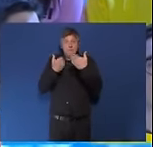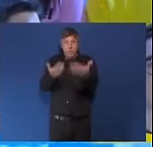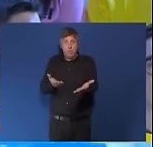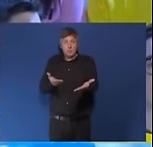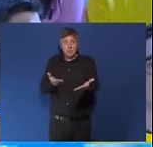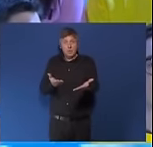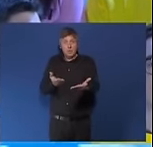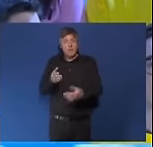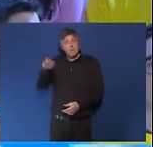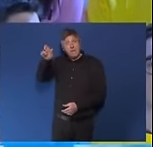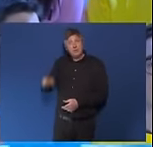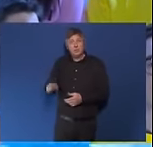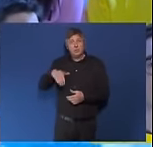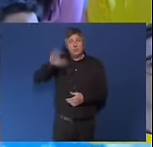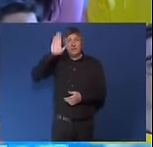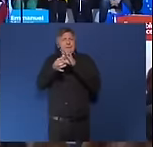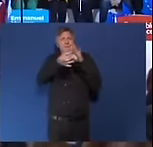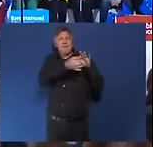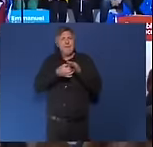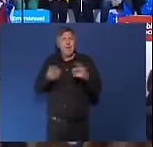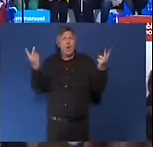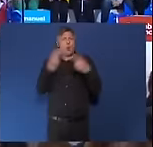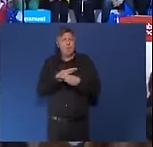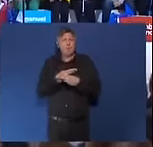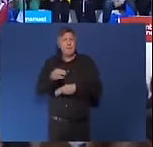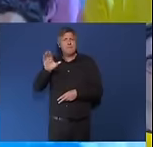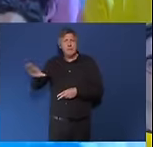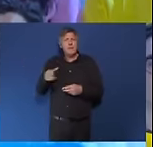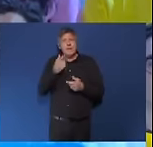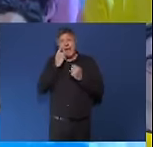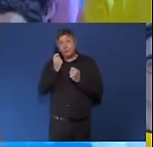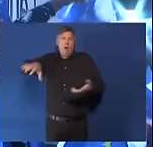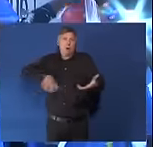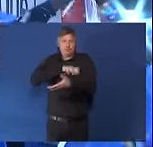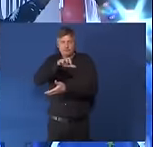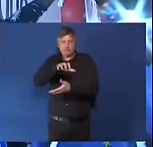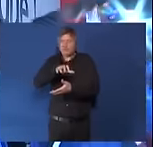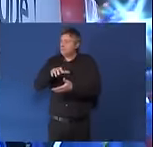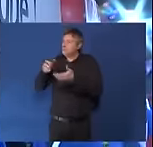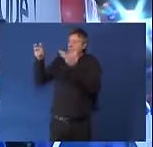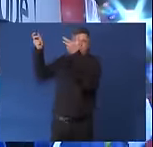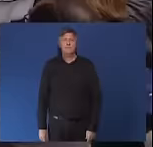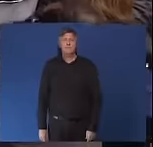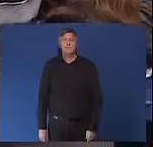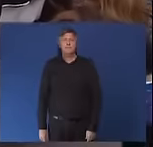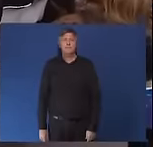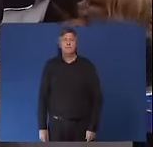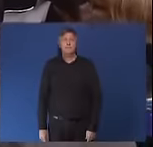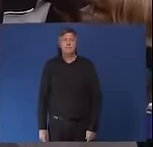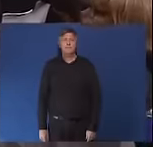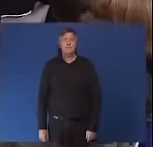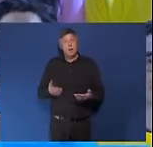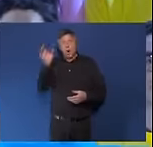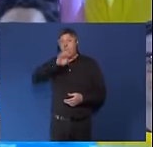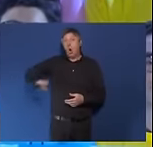То, что он предлагает, кандидат в президенты от Национального фронта, дорога в один конец. Если Ле Пен победит, мы должны